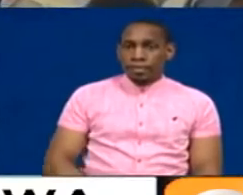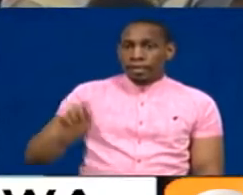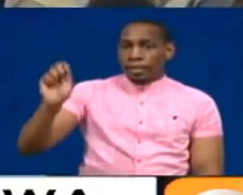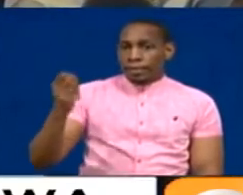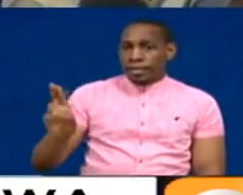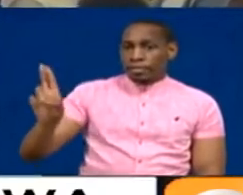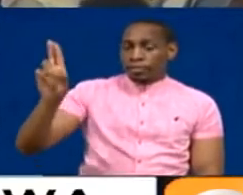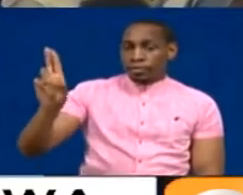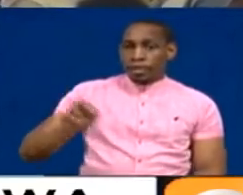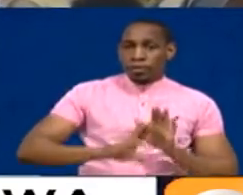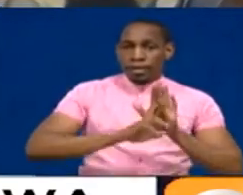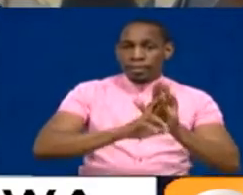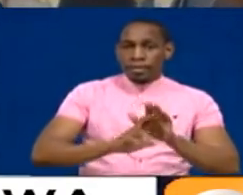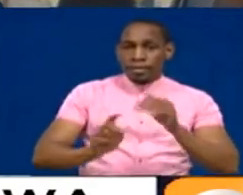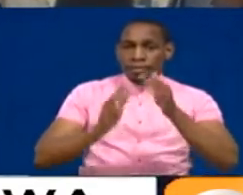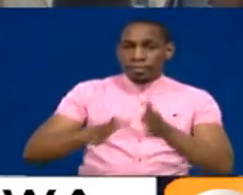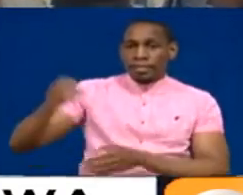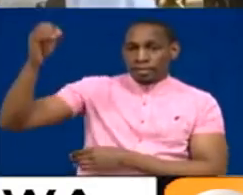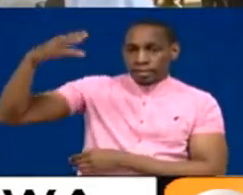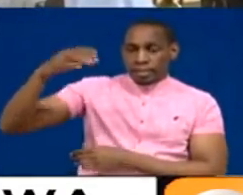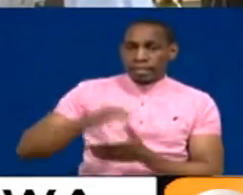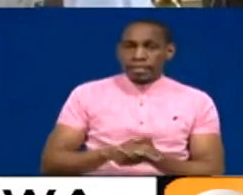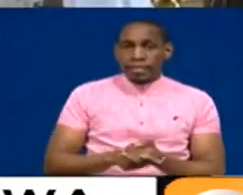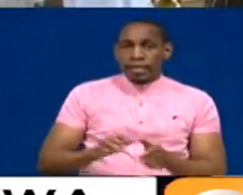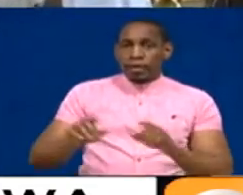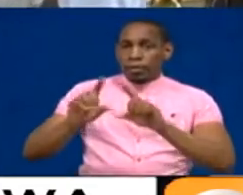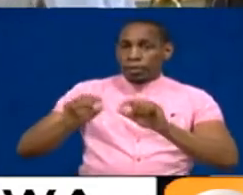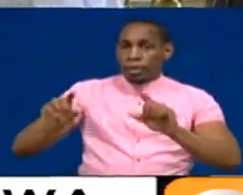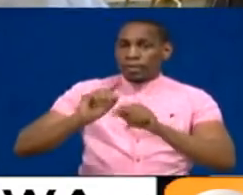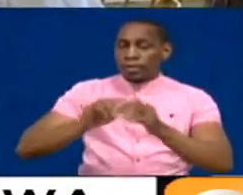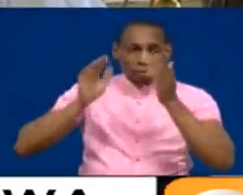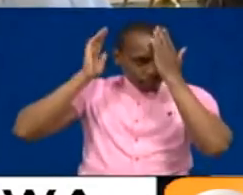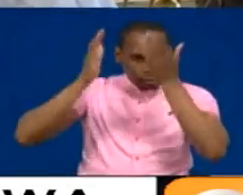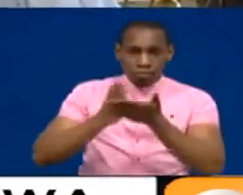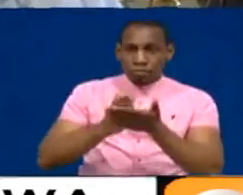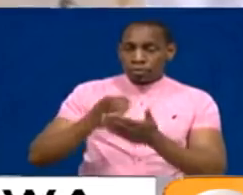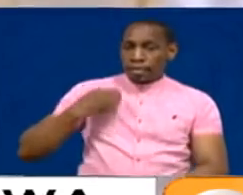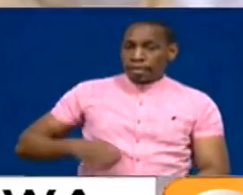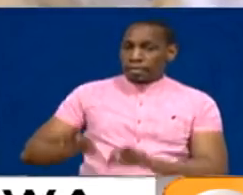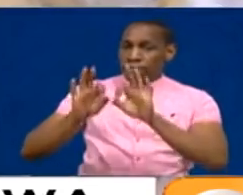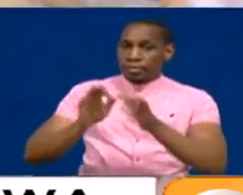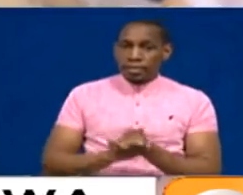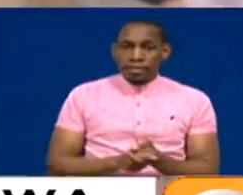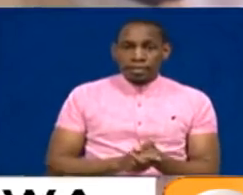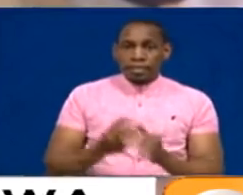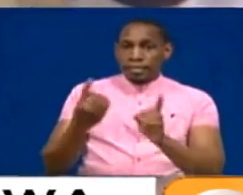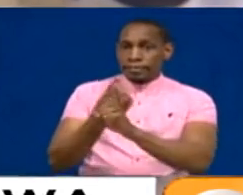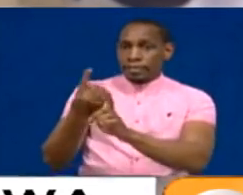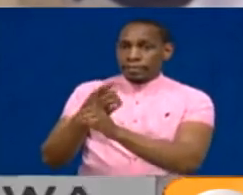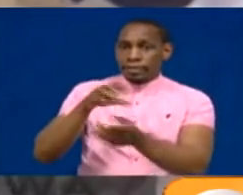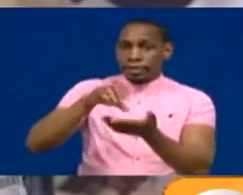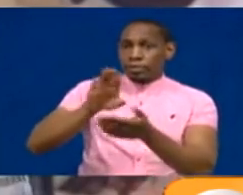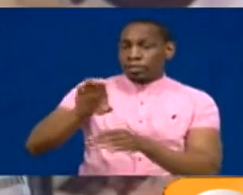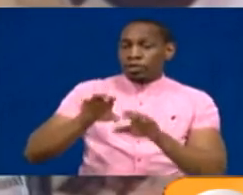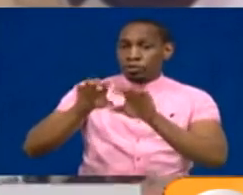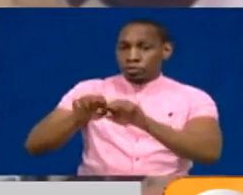Rais Uhuru Kenyatta aliyewakilishwa na waziri wa kawi Monica Juma amemtaja Anyolo kama mwadilifu. For the various capacities that